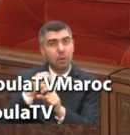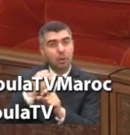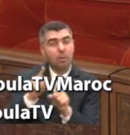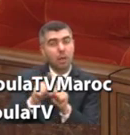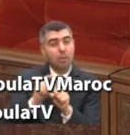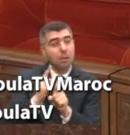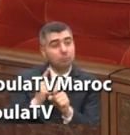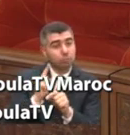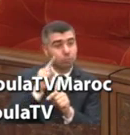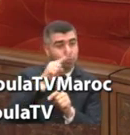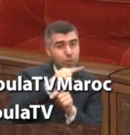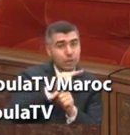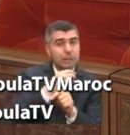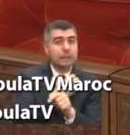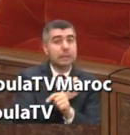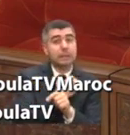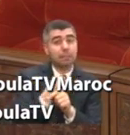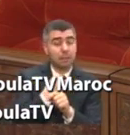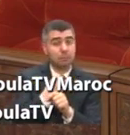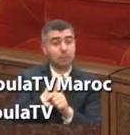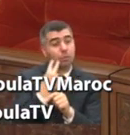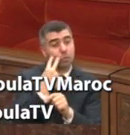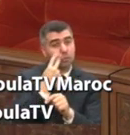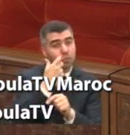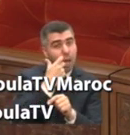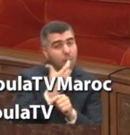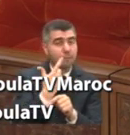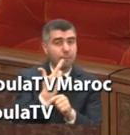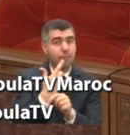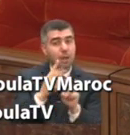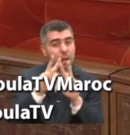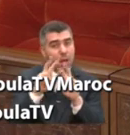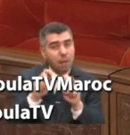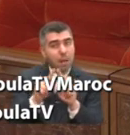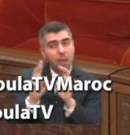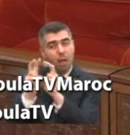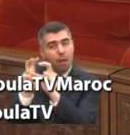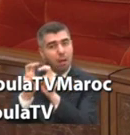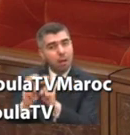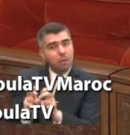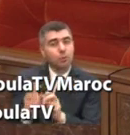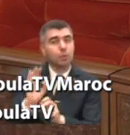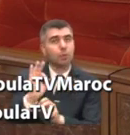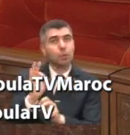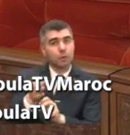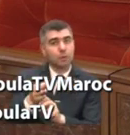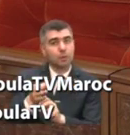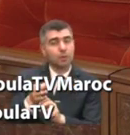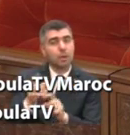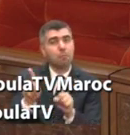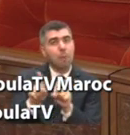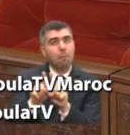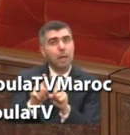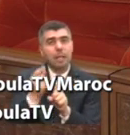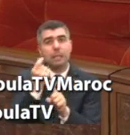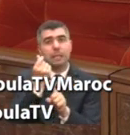صلب هذه الاتفاقية هذه، باش كذلك نقلصوا من باقي أدائه بالنسبة للمواطن، في نفس الوقت يشوف واحد التعريفة اللي خصها تكون